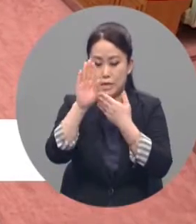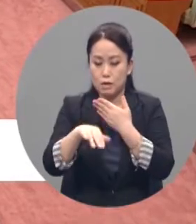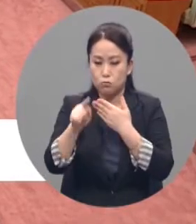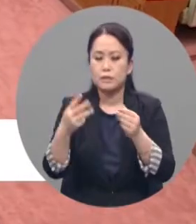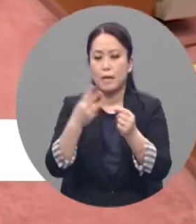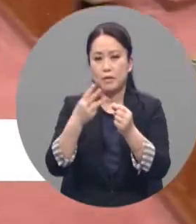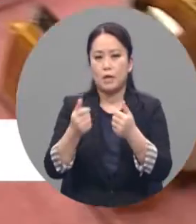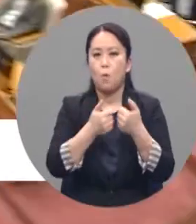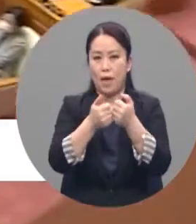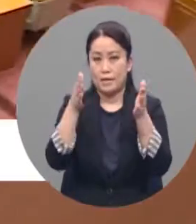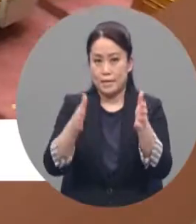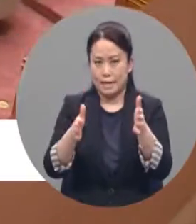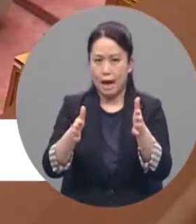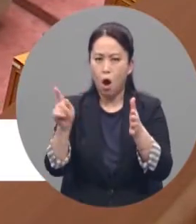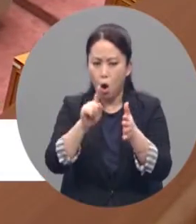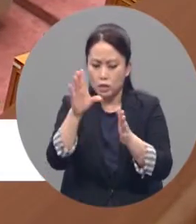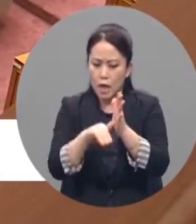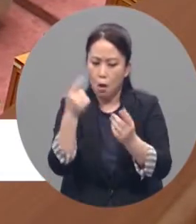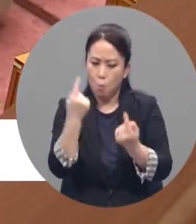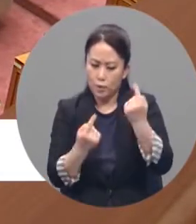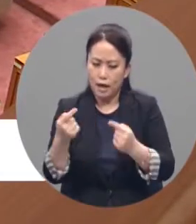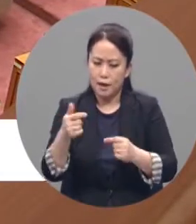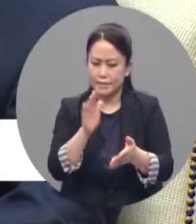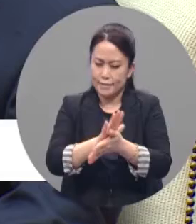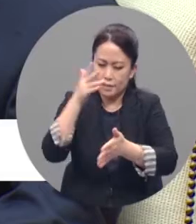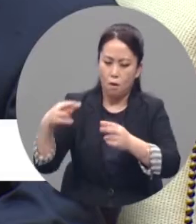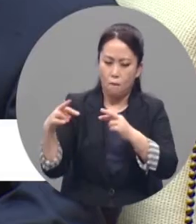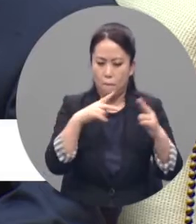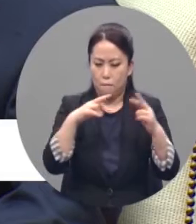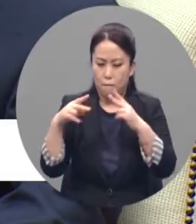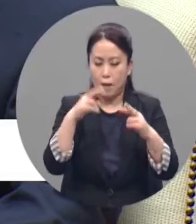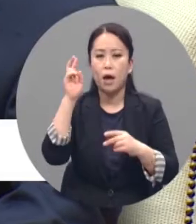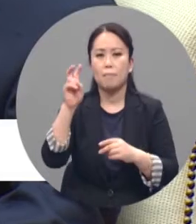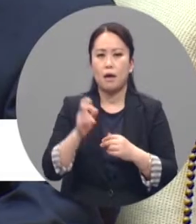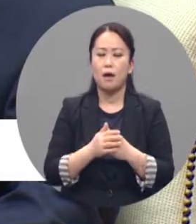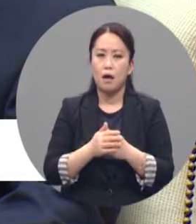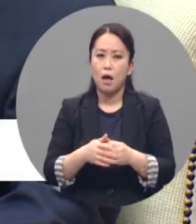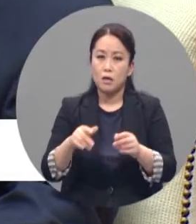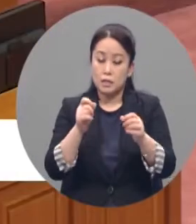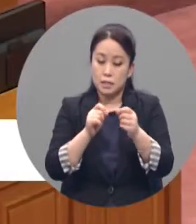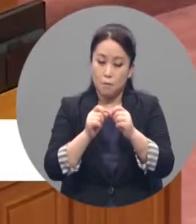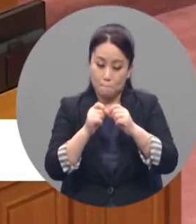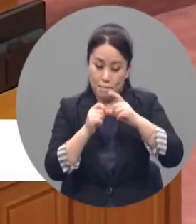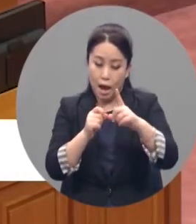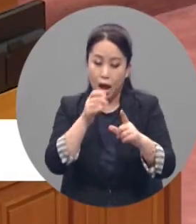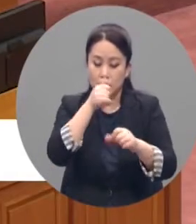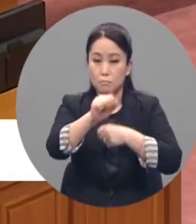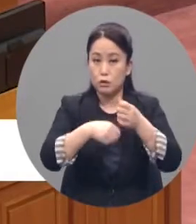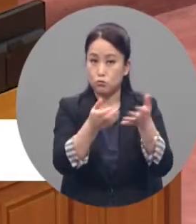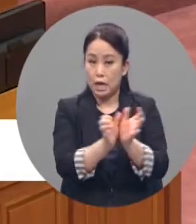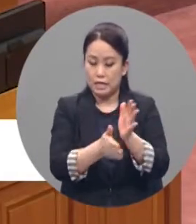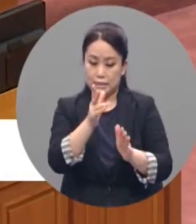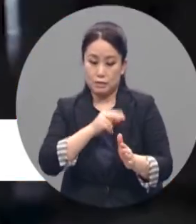때보다 부산시와 시의회 간 뜨거운 공방이 예상됩니다. 절대 다수당인 민주당 시의원들은